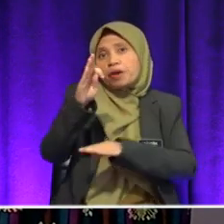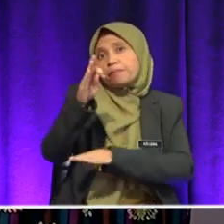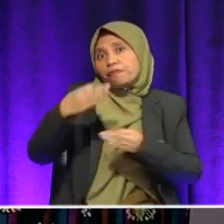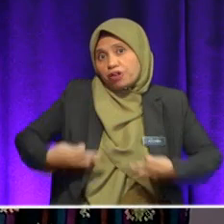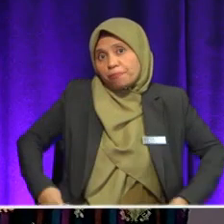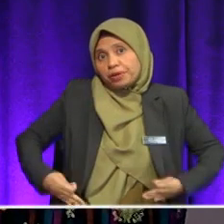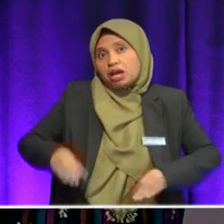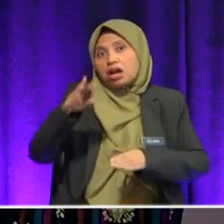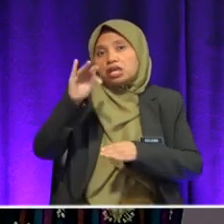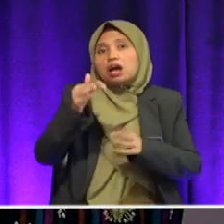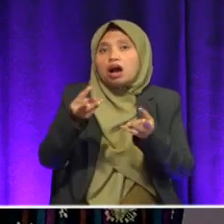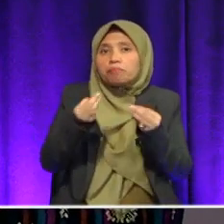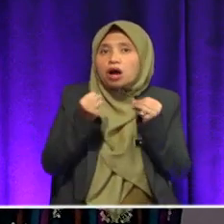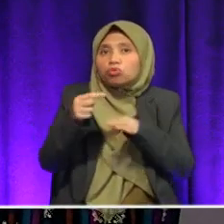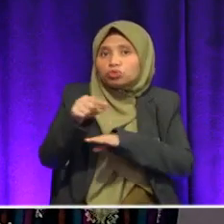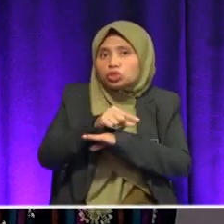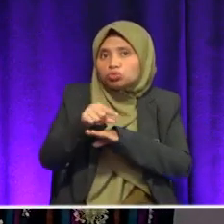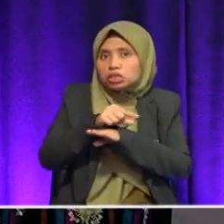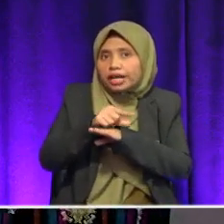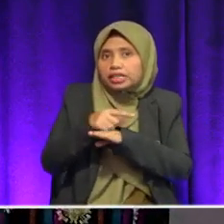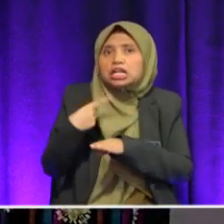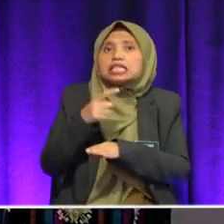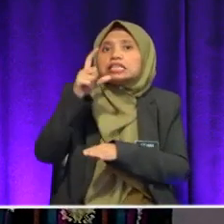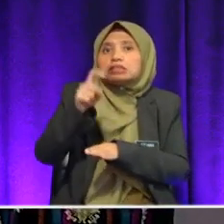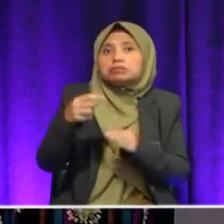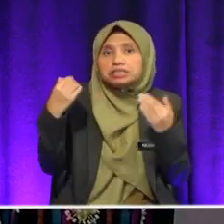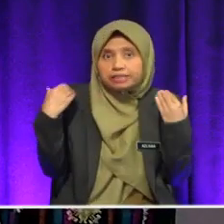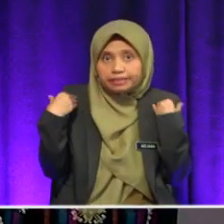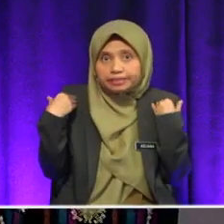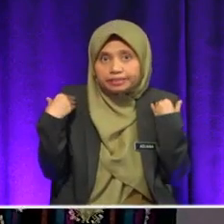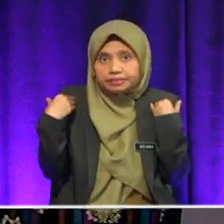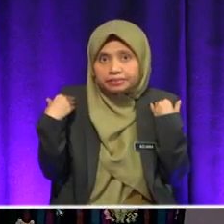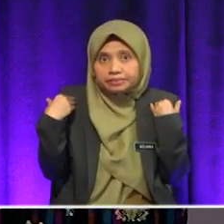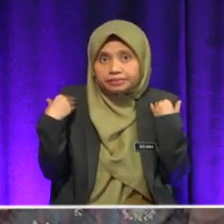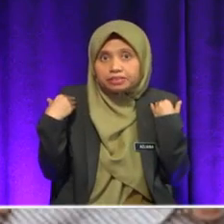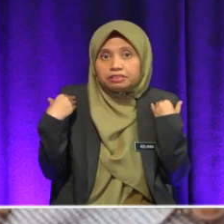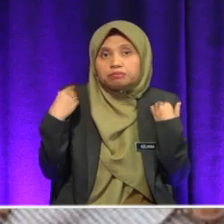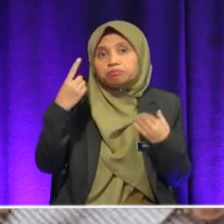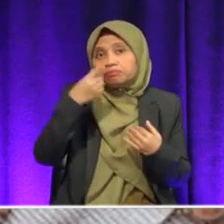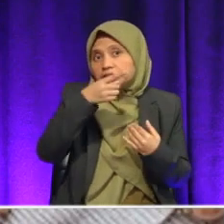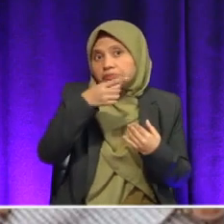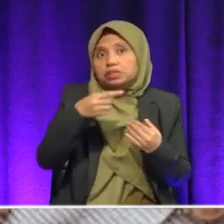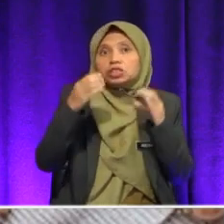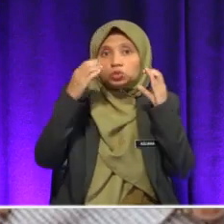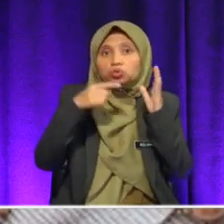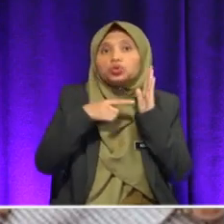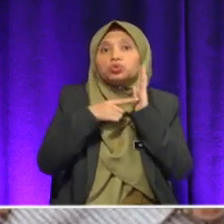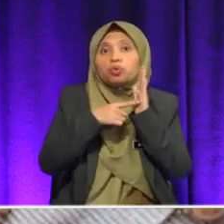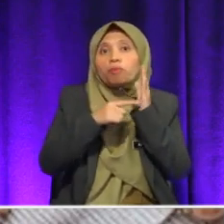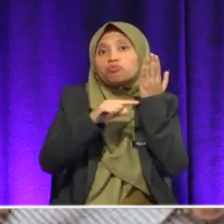pakaian jadi tidak melakukan setiap pakaian ini kita perlu ada yang di depan saya nih oke